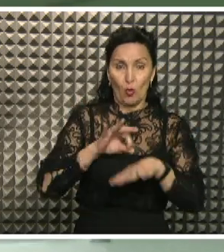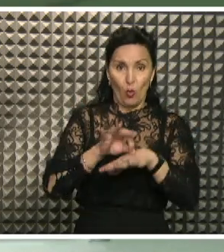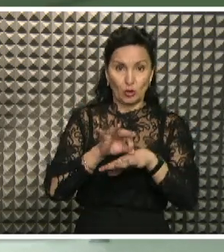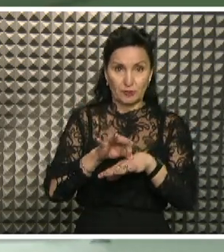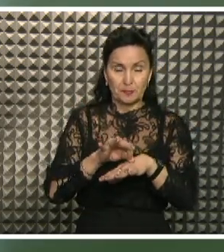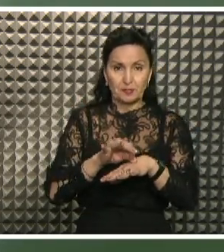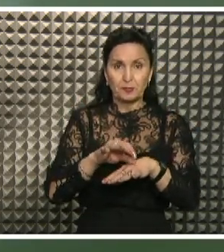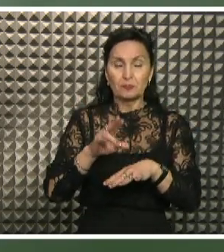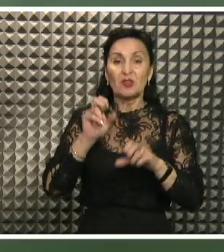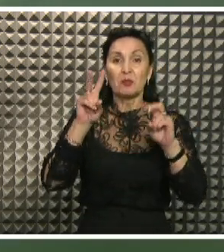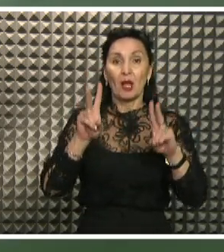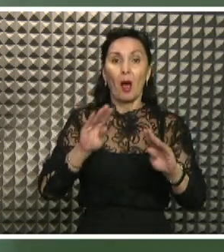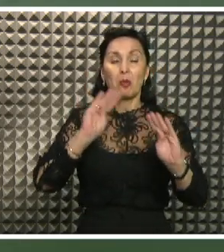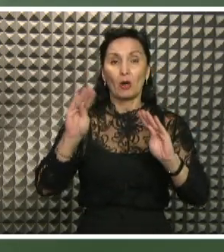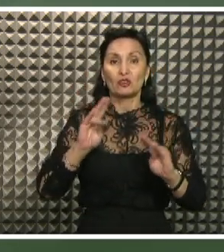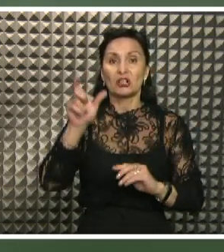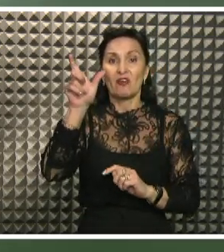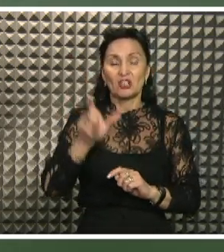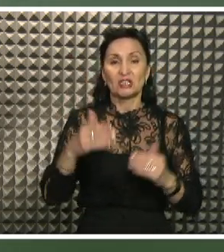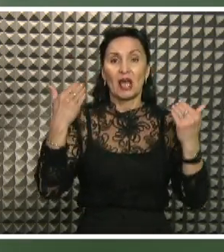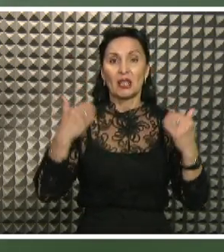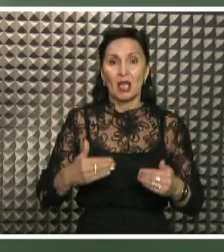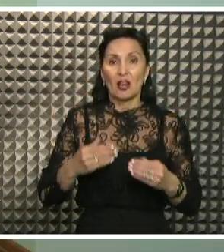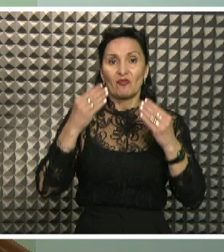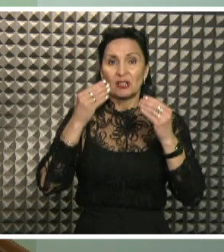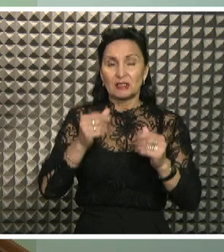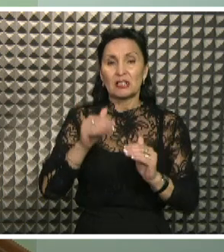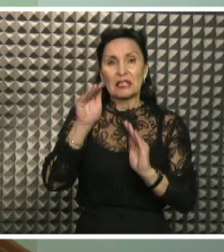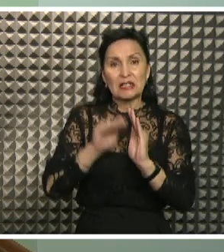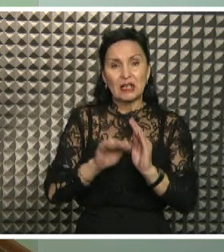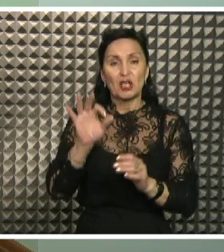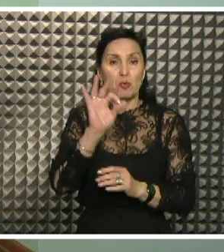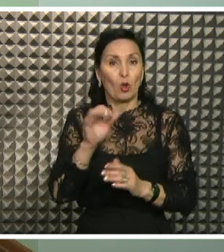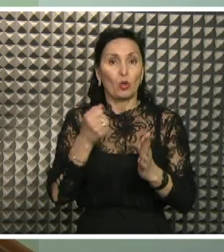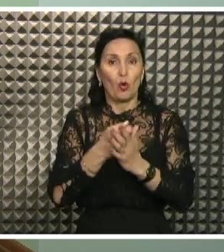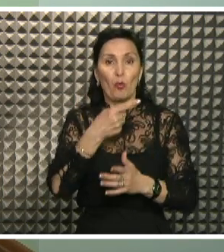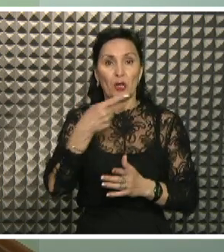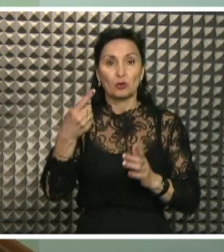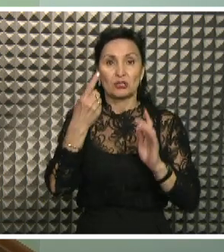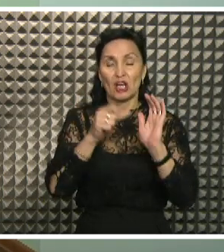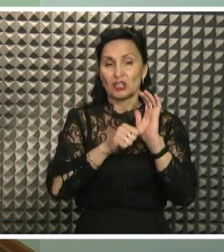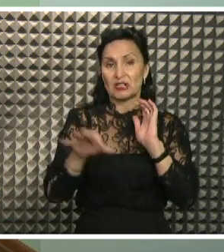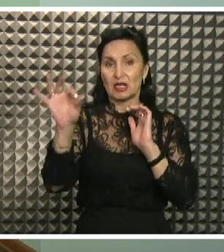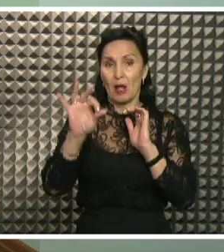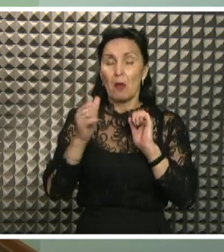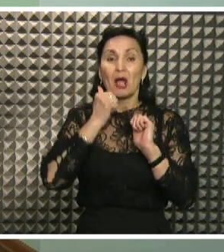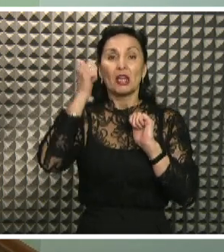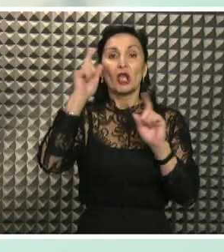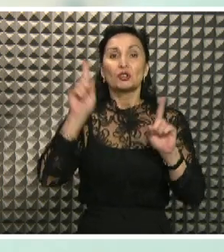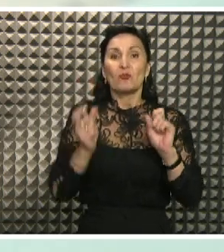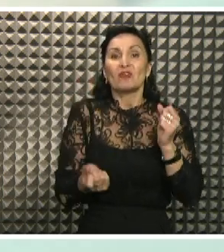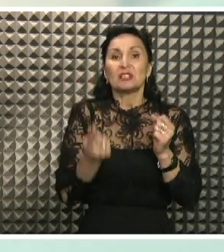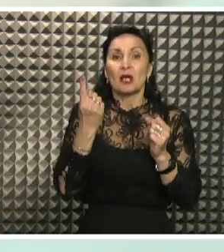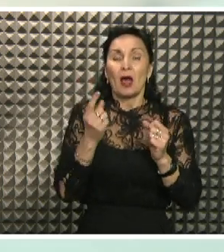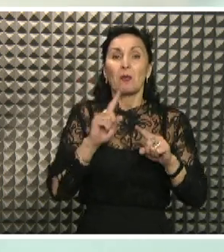помощи специализированного оборудования на человеческое тело воздействуют с сверхнизкой температурой до минус 160 градусов, благодаря чему